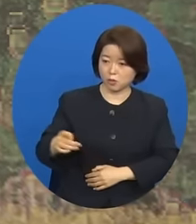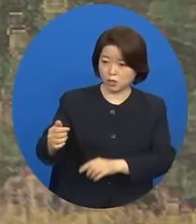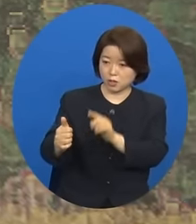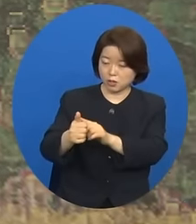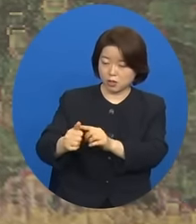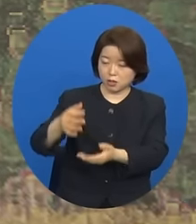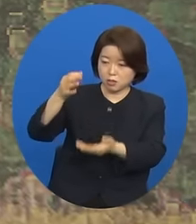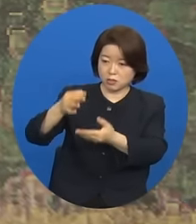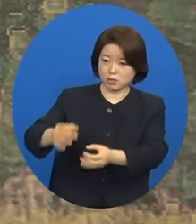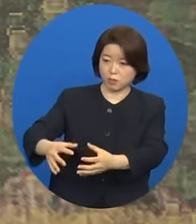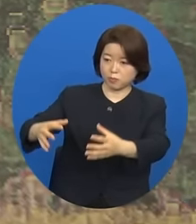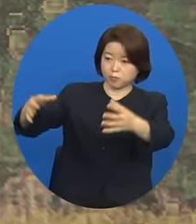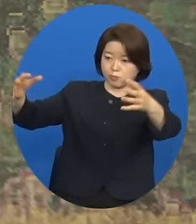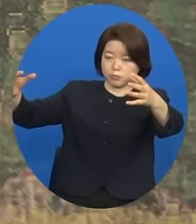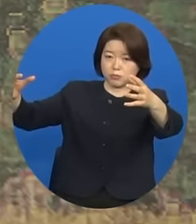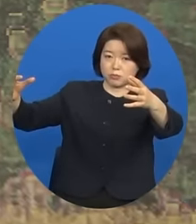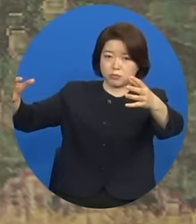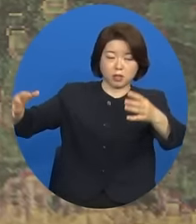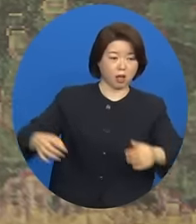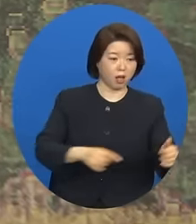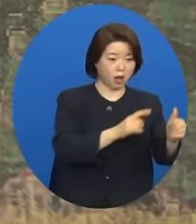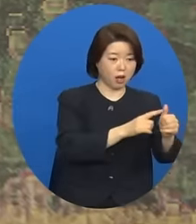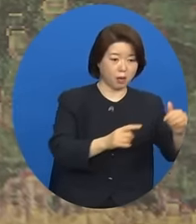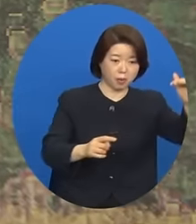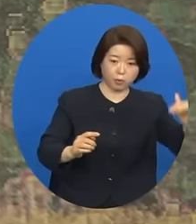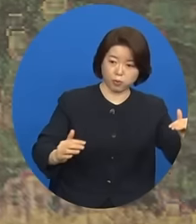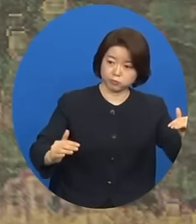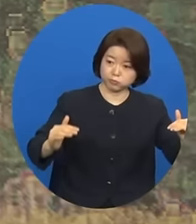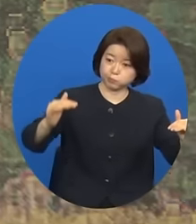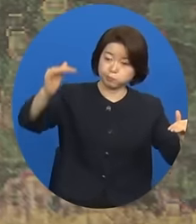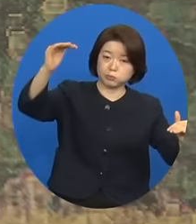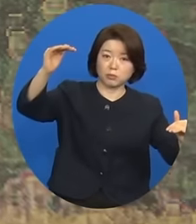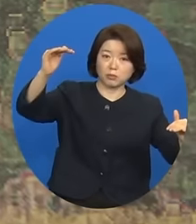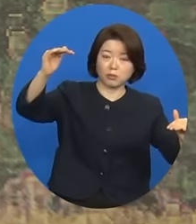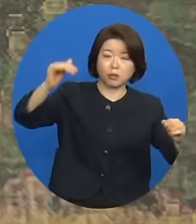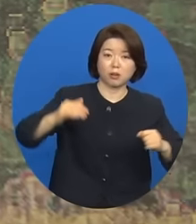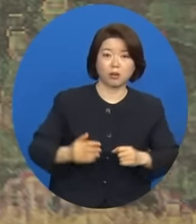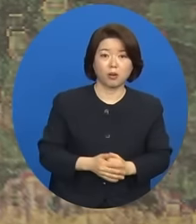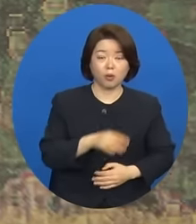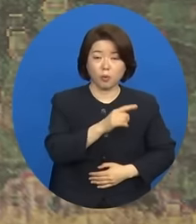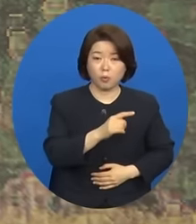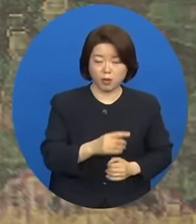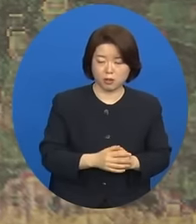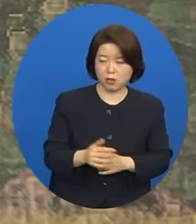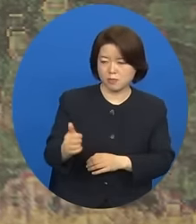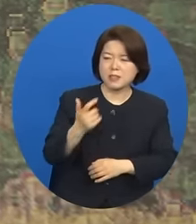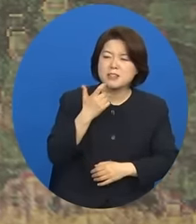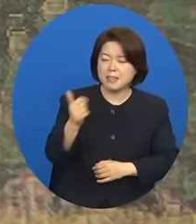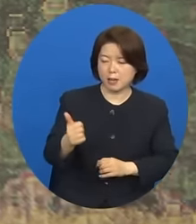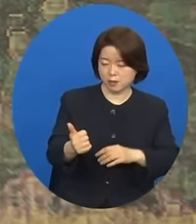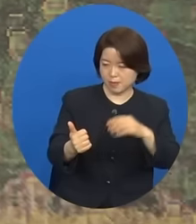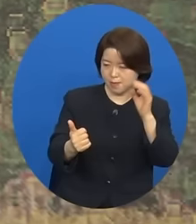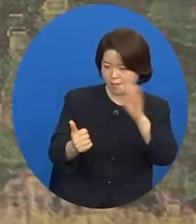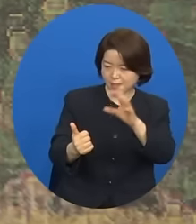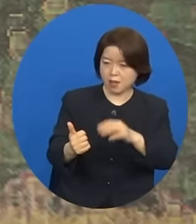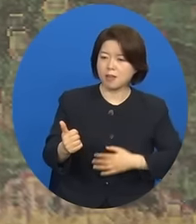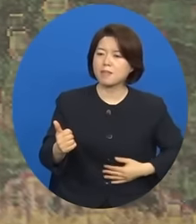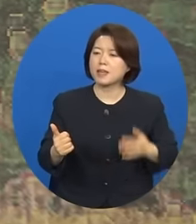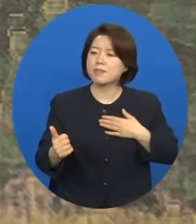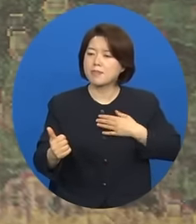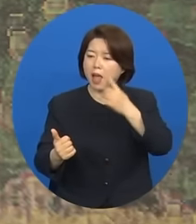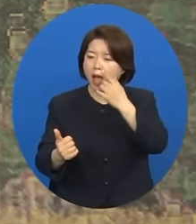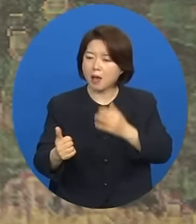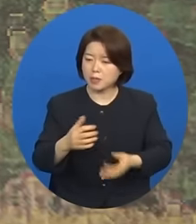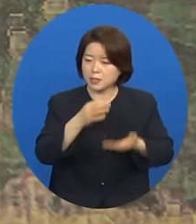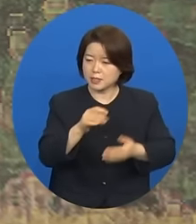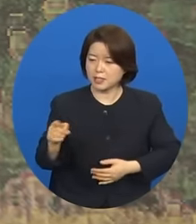라반을 추월합니다. 그러니까 그의 아들들이 라반의 아들들이 야곱에게 막 이제 비난을 하면서 우리 아버지의 재산을 다